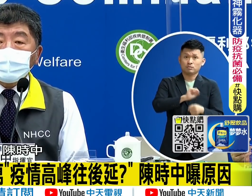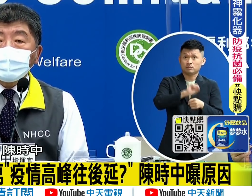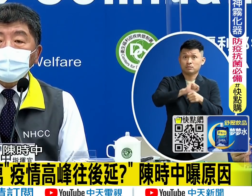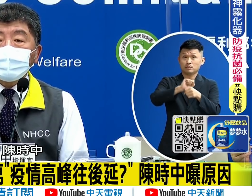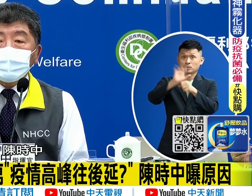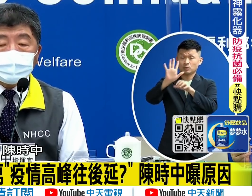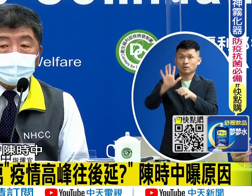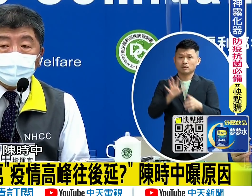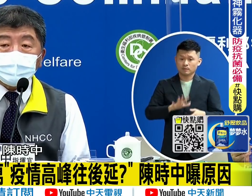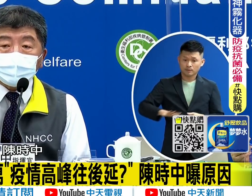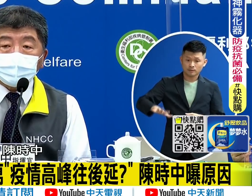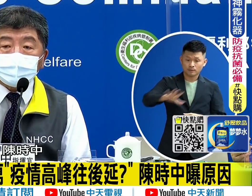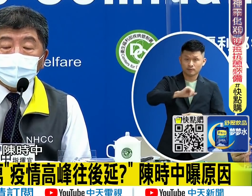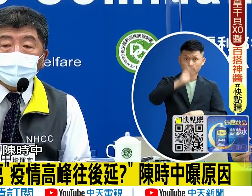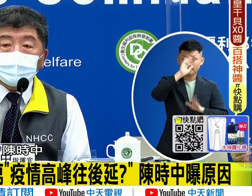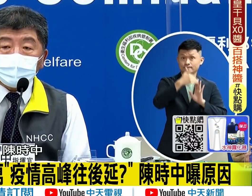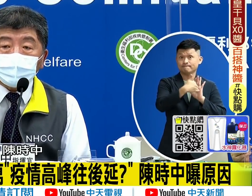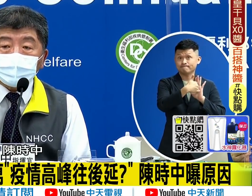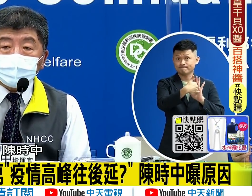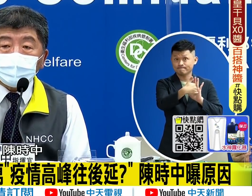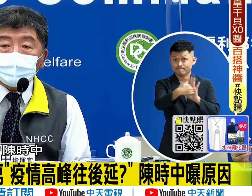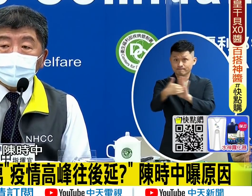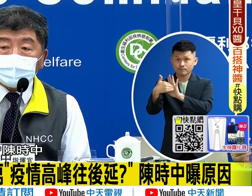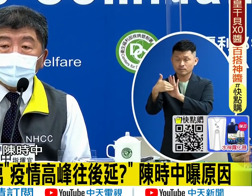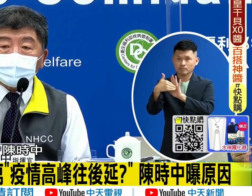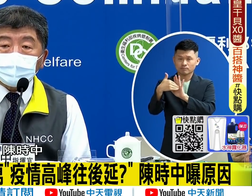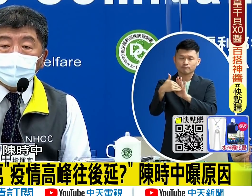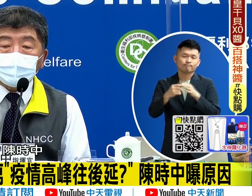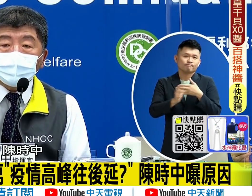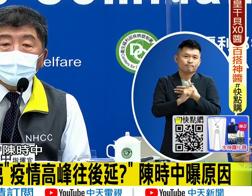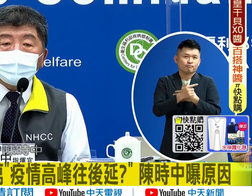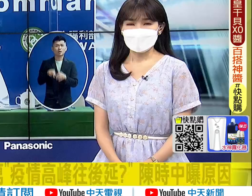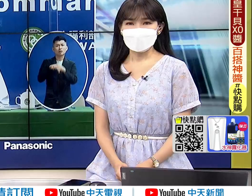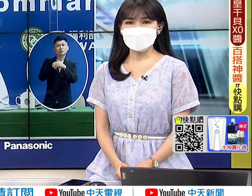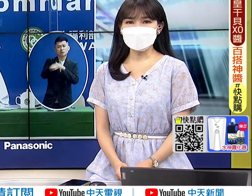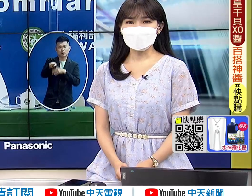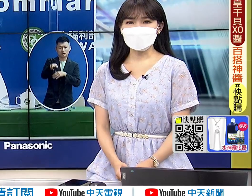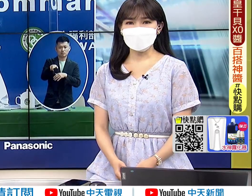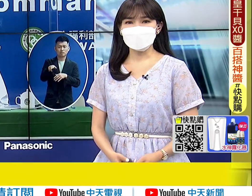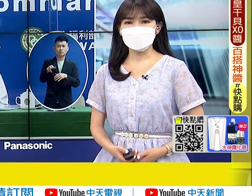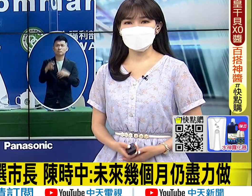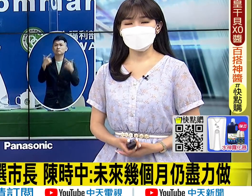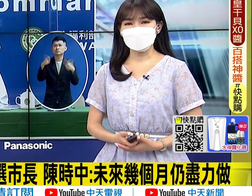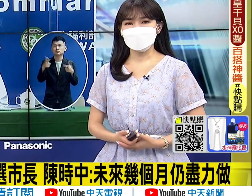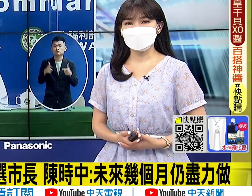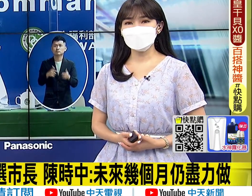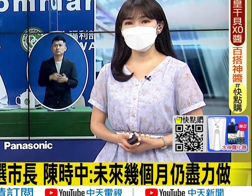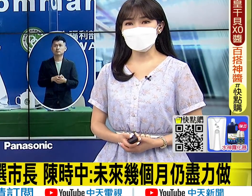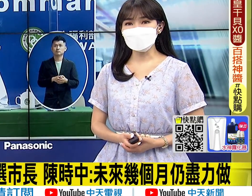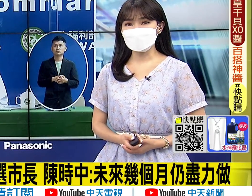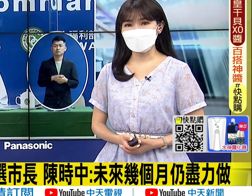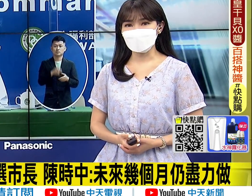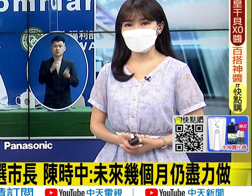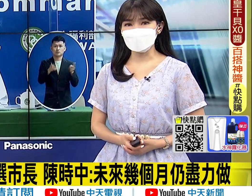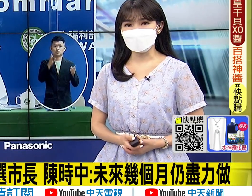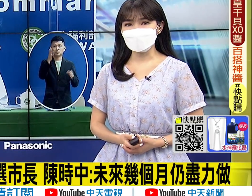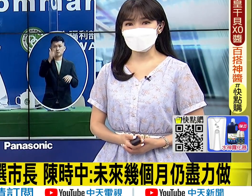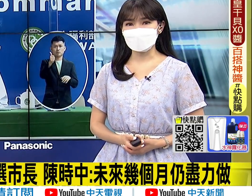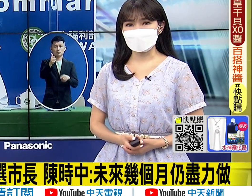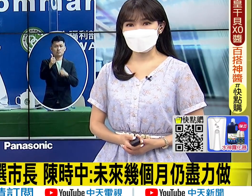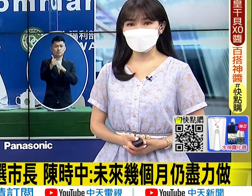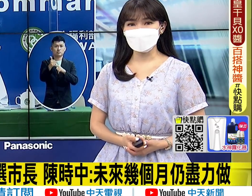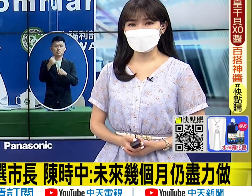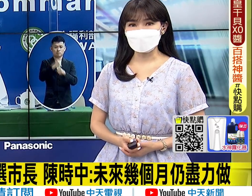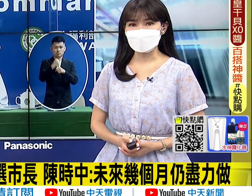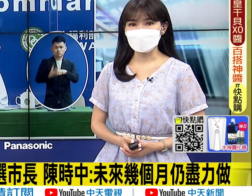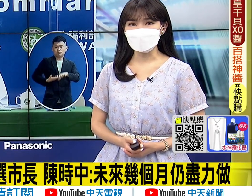御应该都是还是目前来讲不用太过于紧张了。 好，之前指挥中心有表示，7月中下旬有机